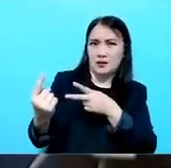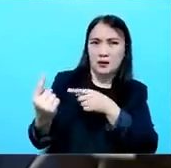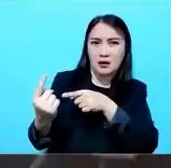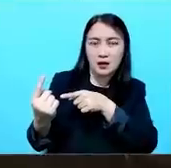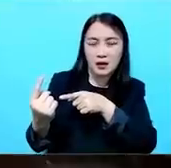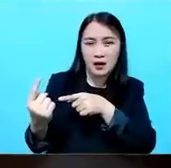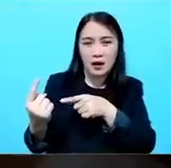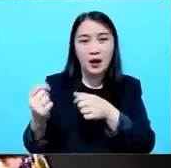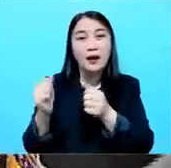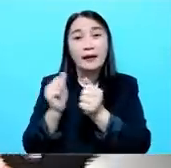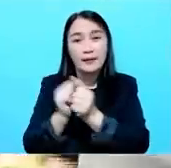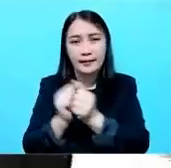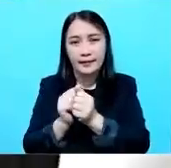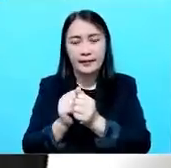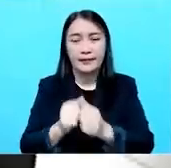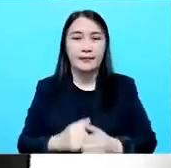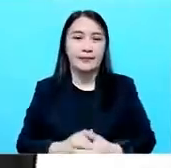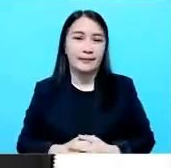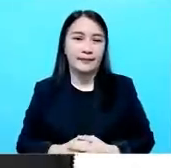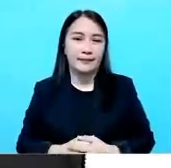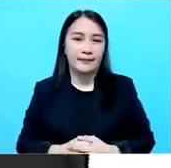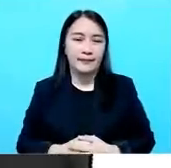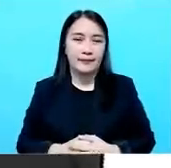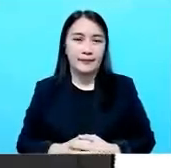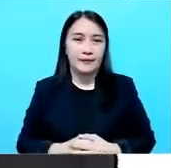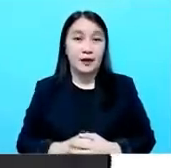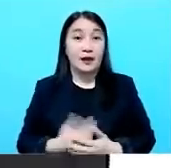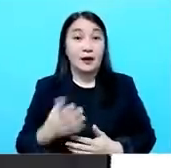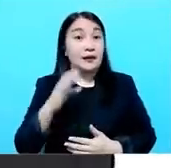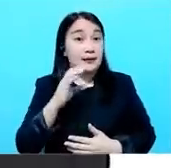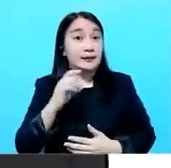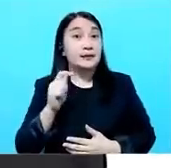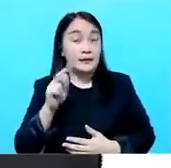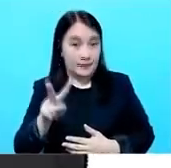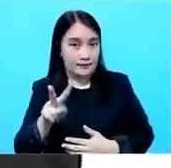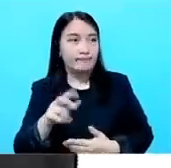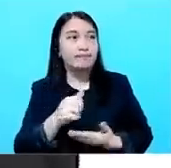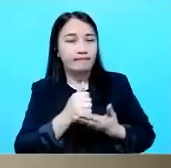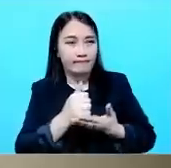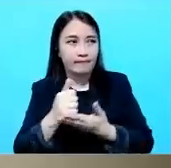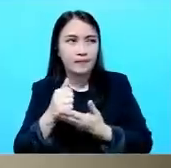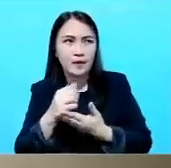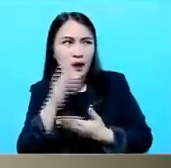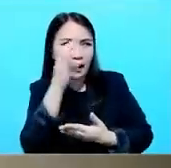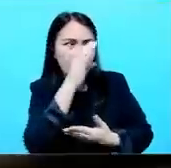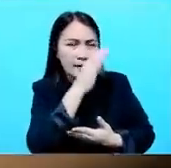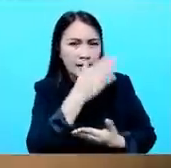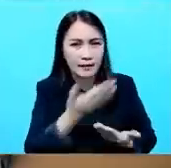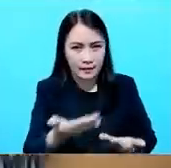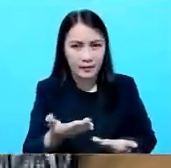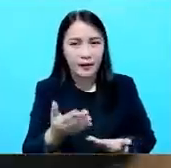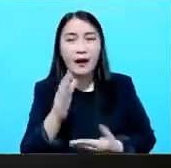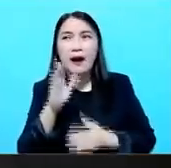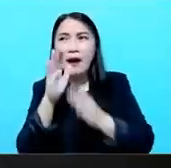to. Sa tulong ng mga kuha ng CCTV, nagtanong-tanong sa lugar ang mga pulis, kaya natonton at nadakip